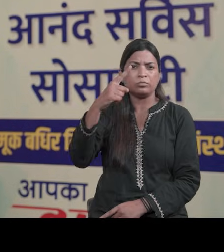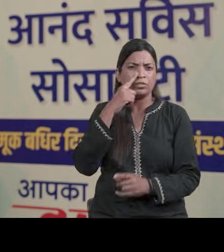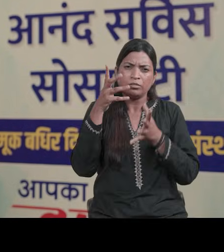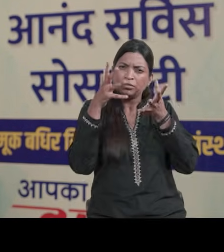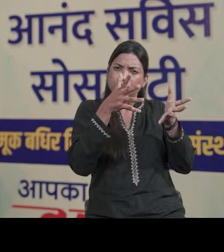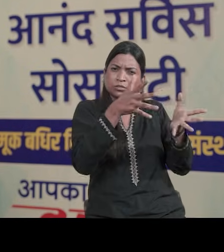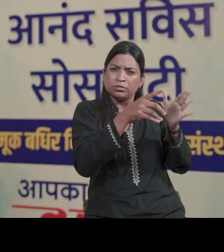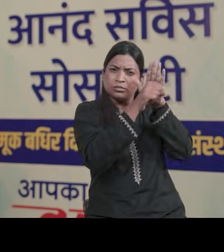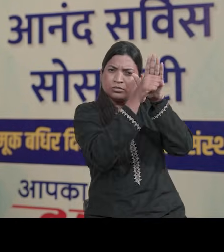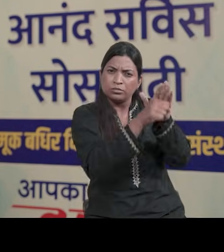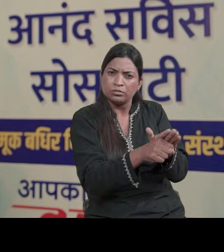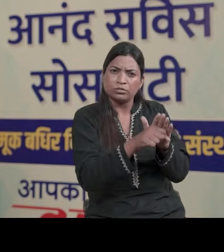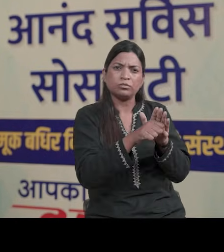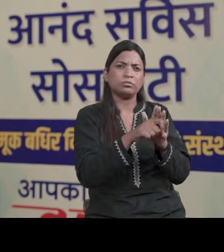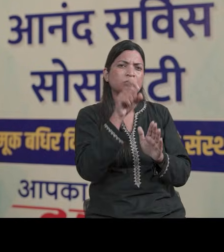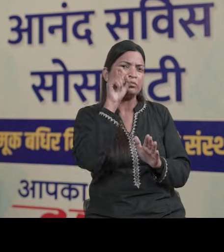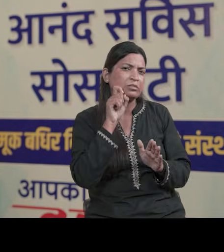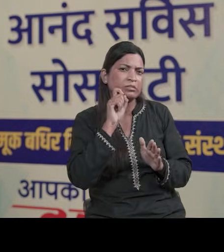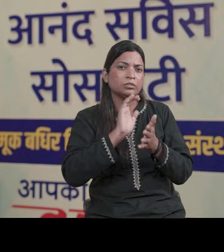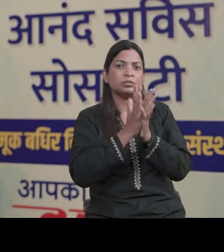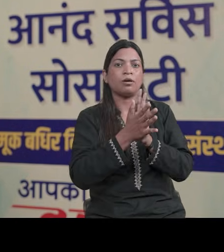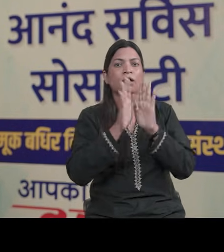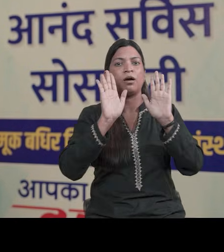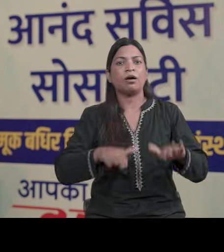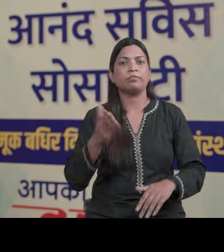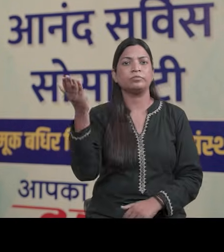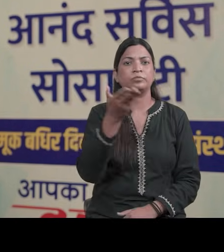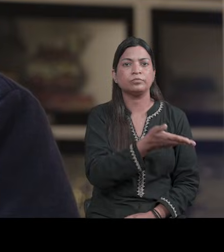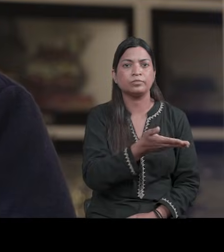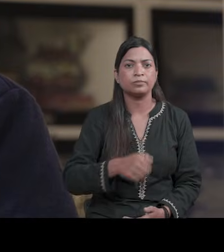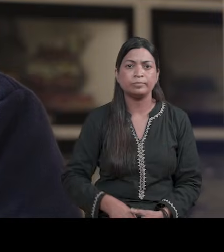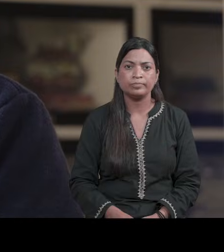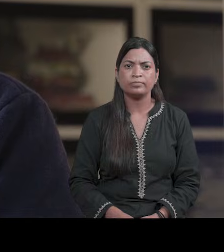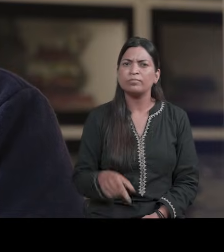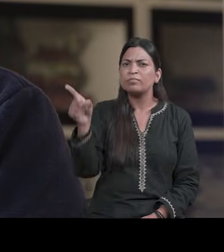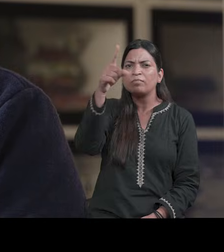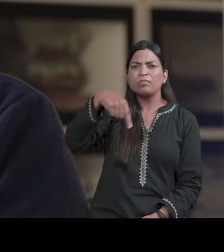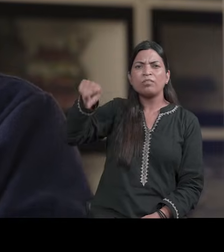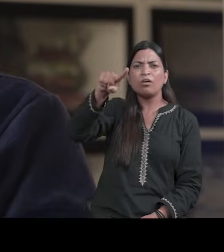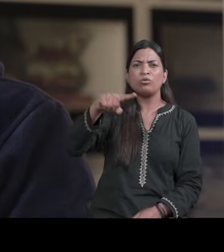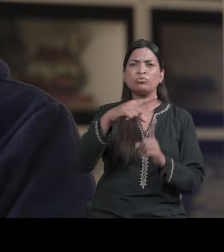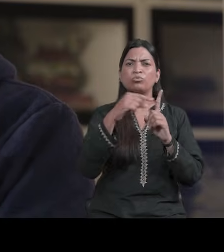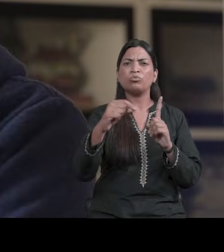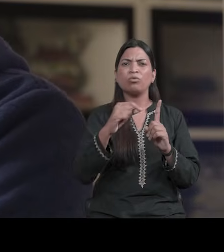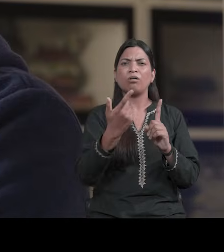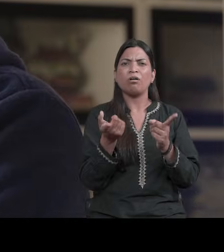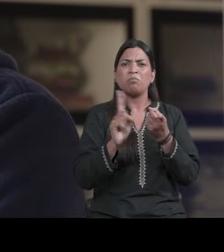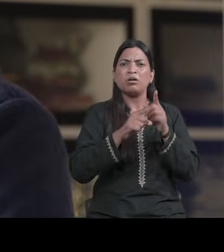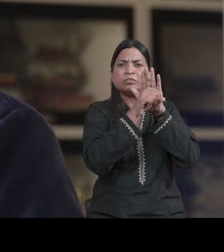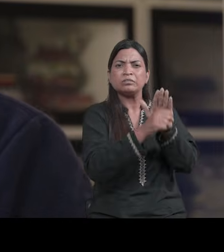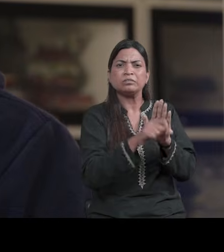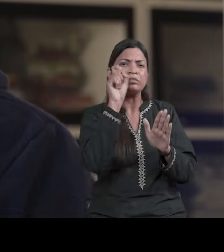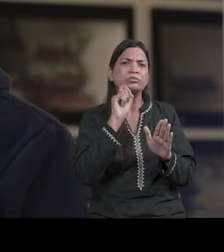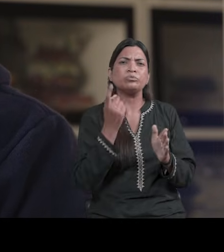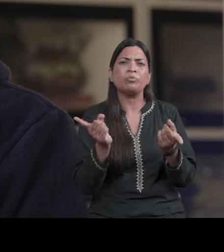करा है, उसके साथ में यौन शोषण करा है। और वो लोग इसलिए करते हैं कि उनका सीधा सीधा ये सोचना रहता है कि ये लड़की किसी को